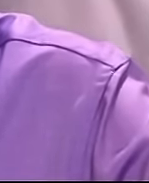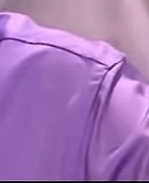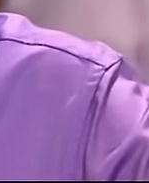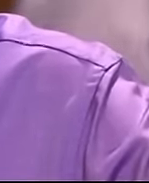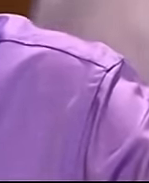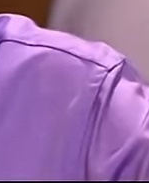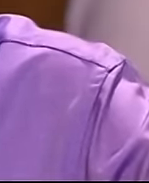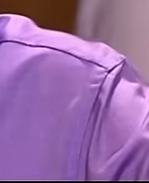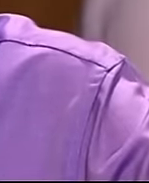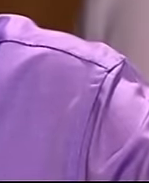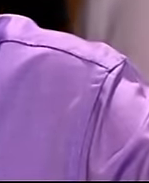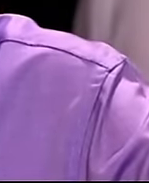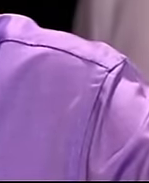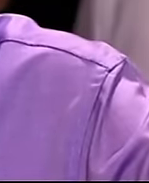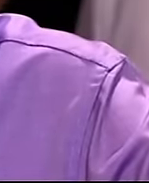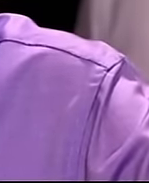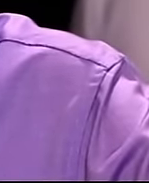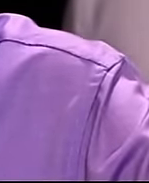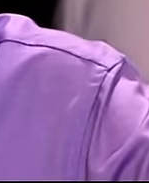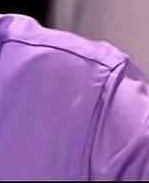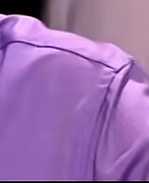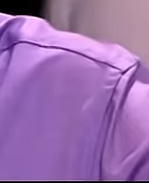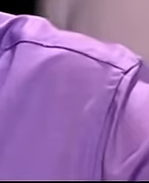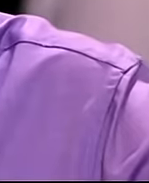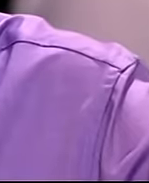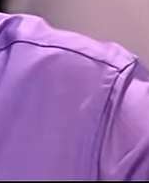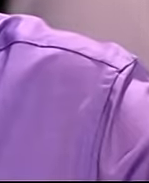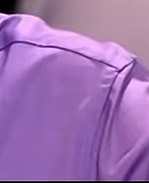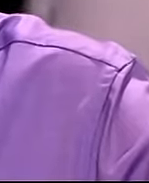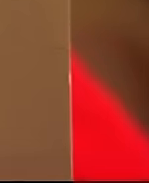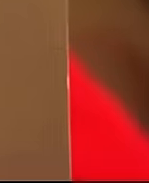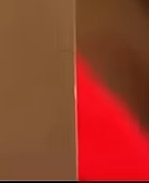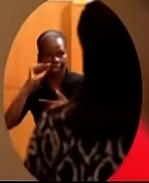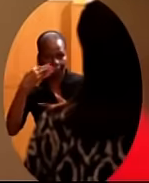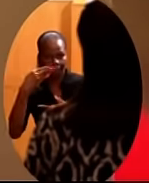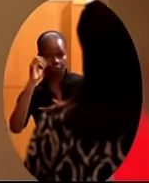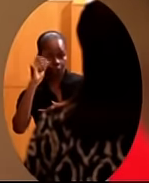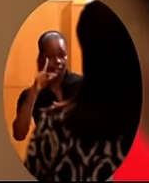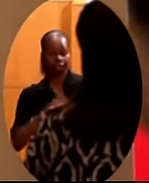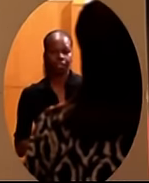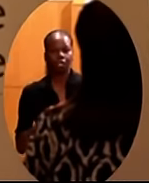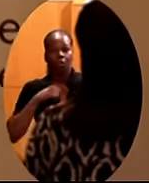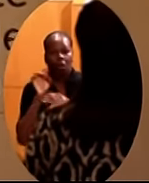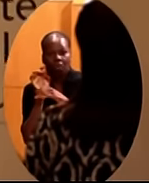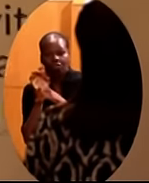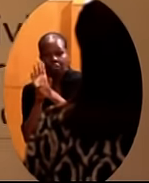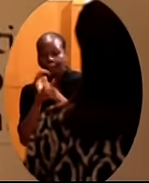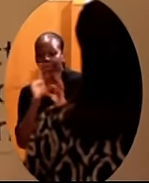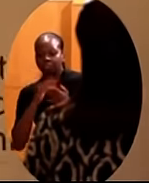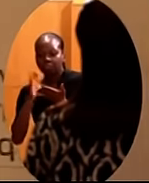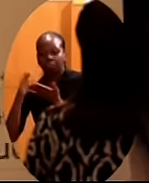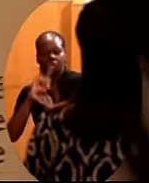quels sont ceux qui feront partie de ce cabinet vous avez entendu et je ne rejai personne à